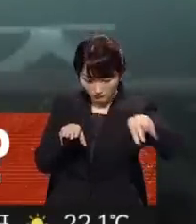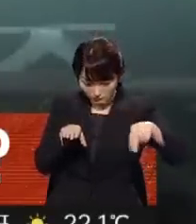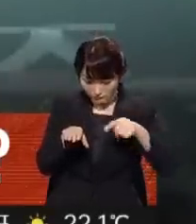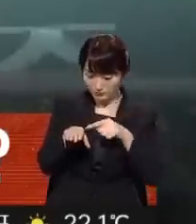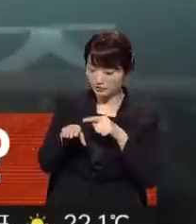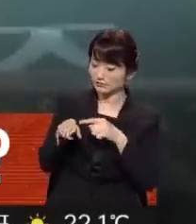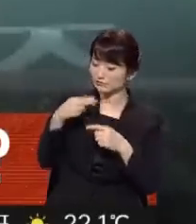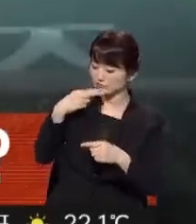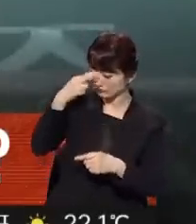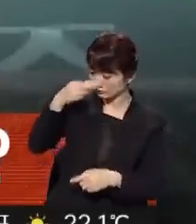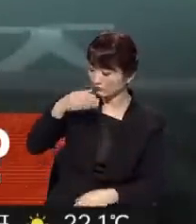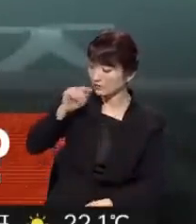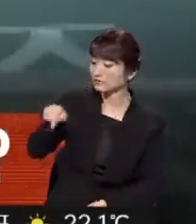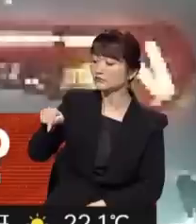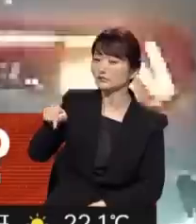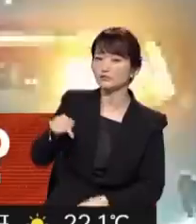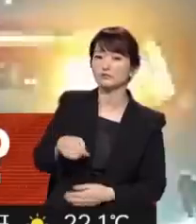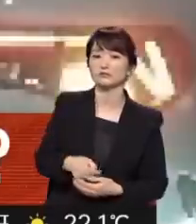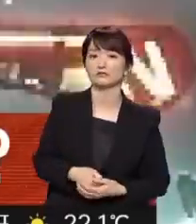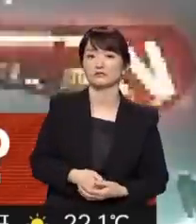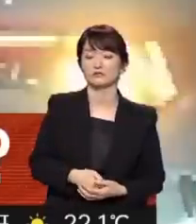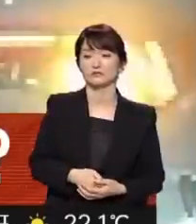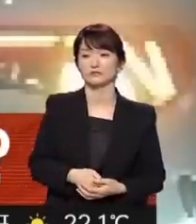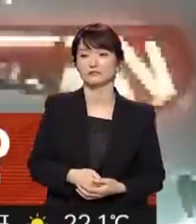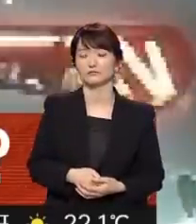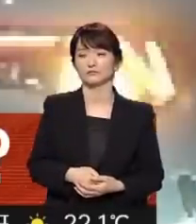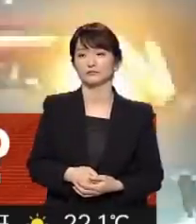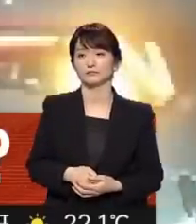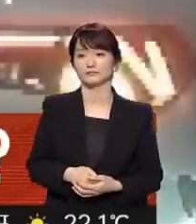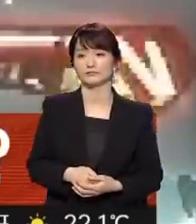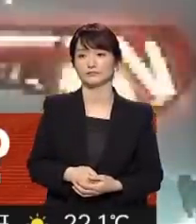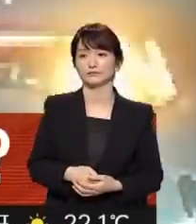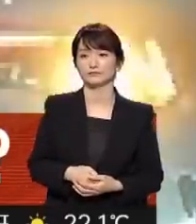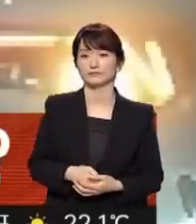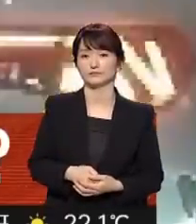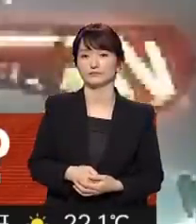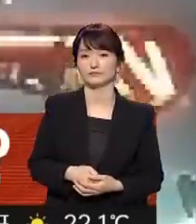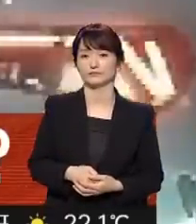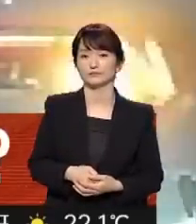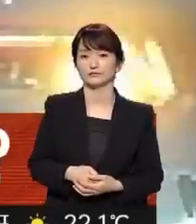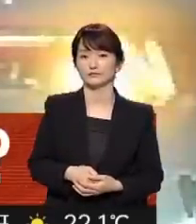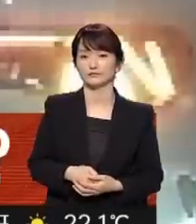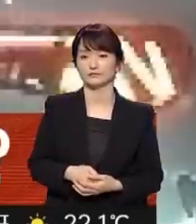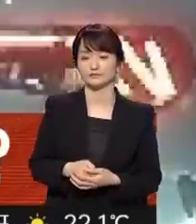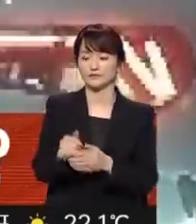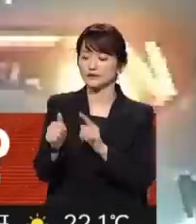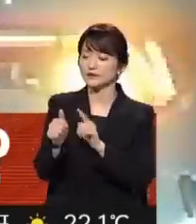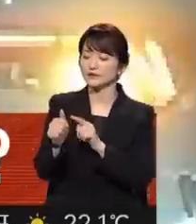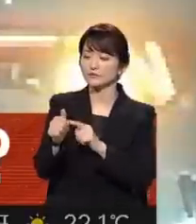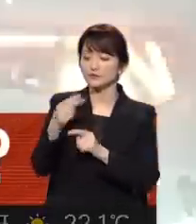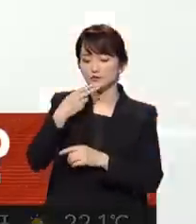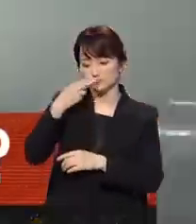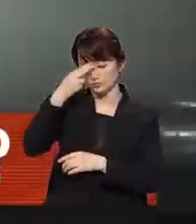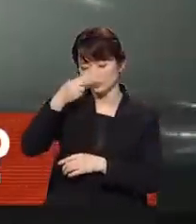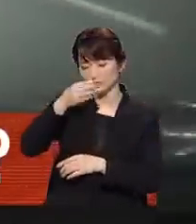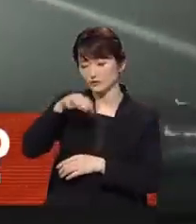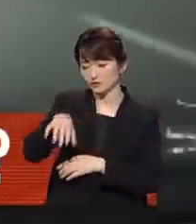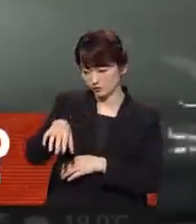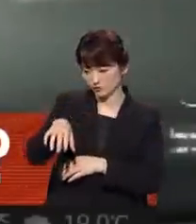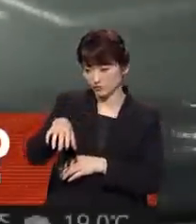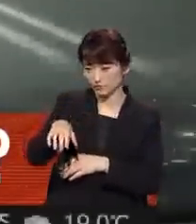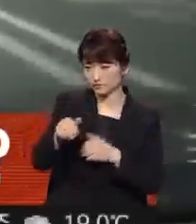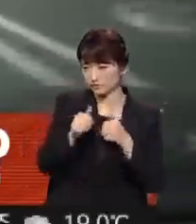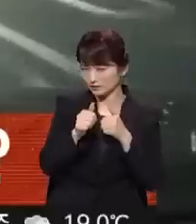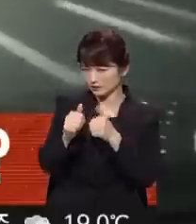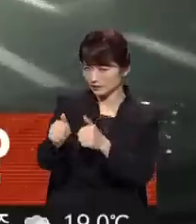거죠. 그래서 실제로 이제 이 남성이 아예 술을 마셨던 장소에서부터 따라온 게 아닌가. 그래서 아마 이 일행들 다 술